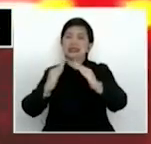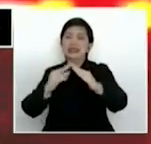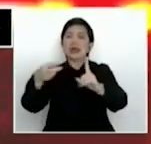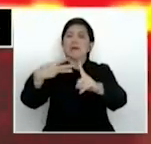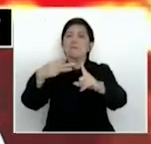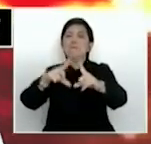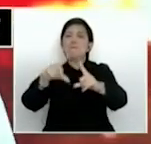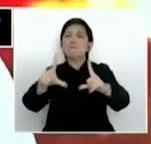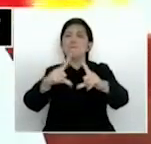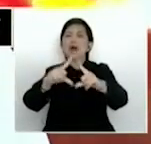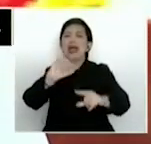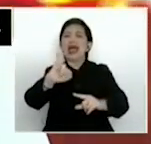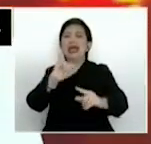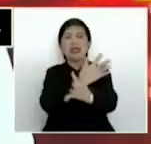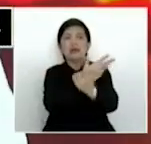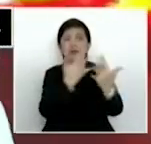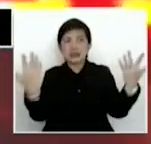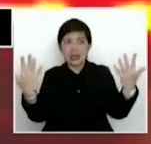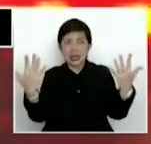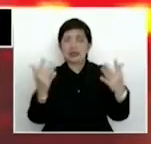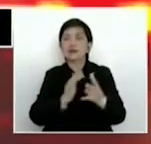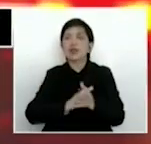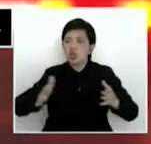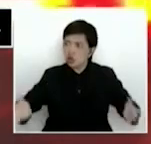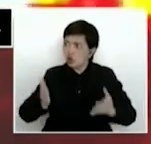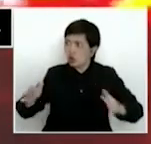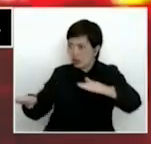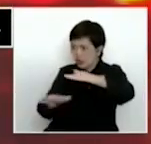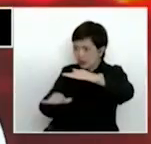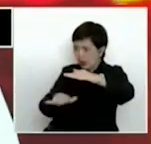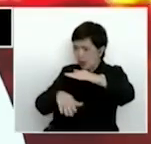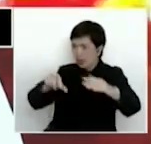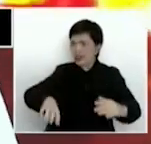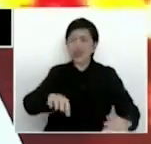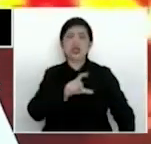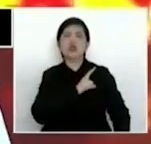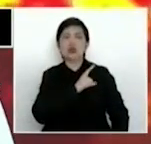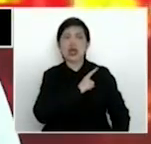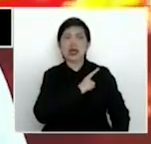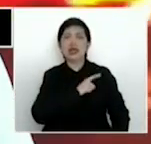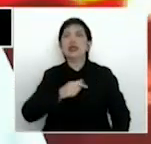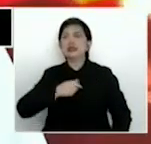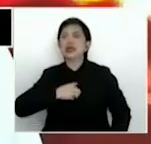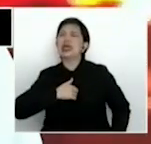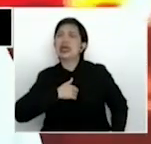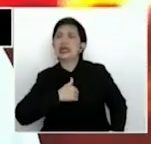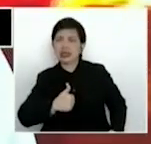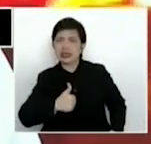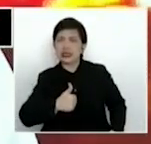dari mendorong agar sumber daya manusia di tingkat paling bawah di Kelurahan bisa dihidupkan Dan saya yakin